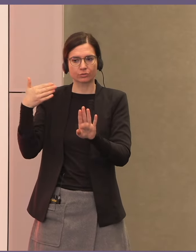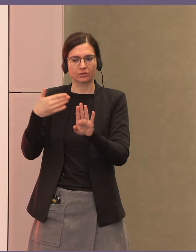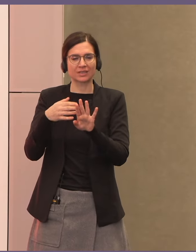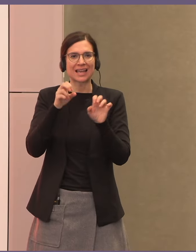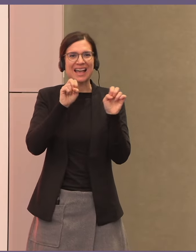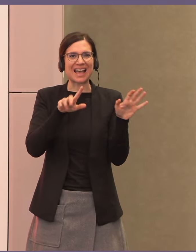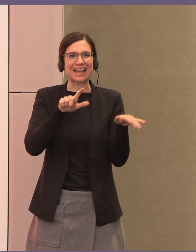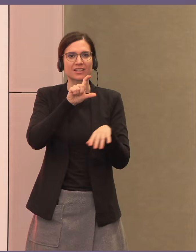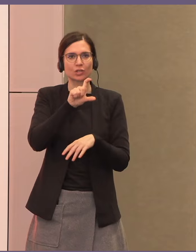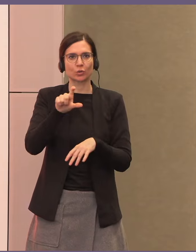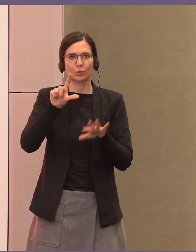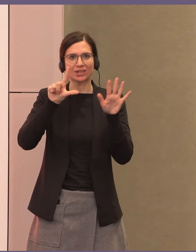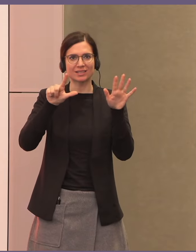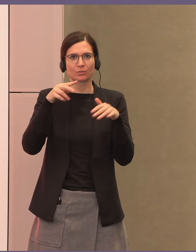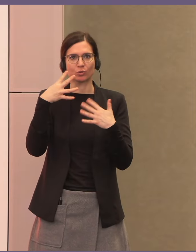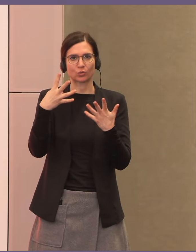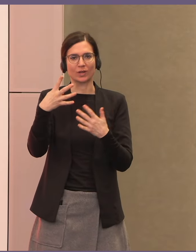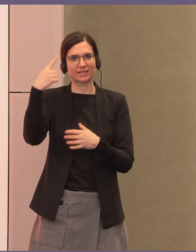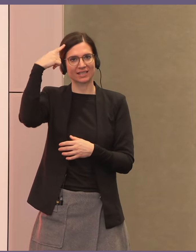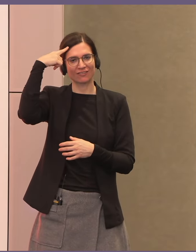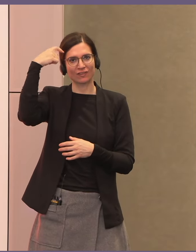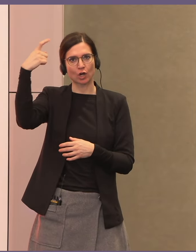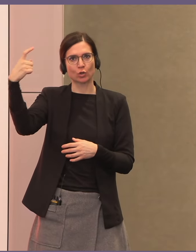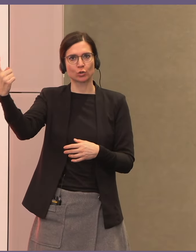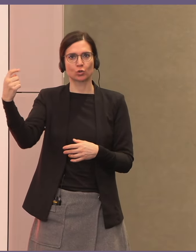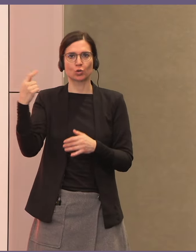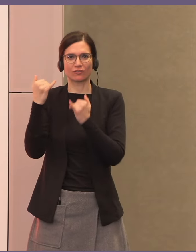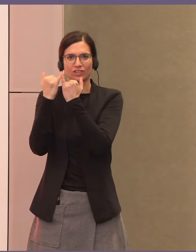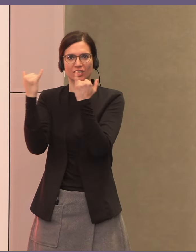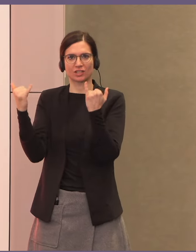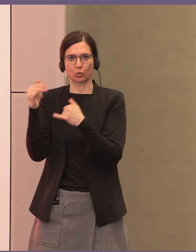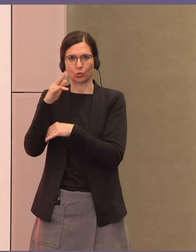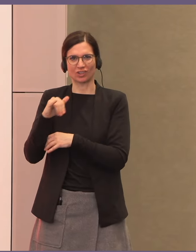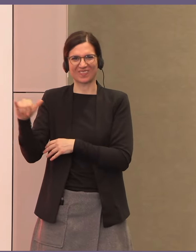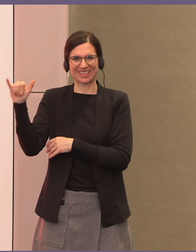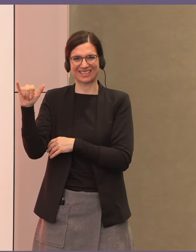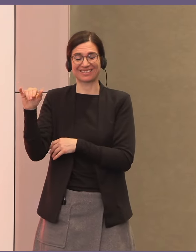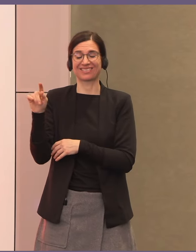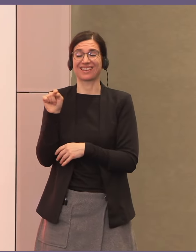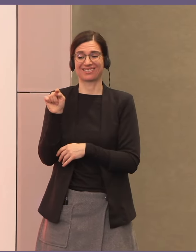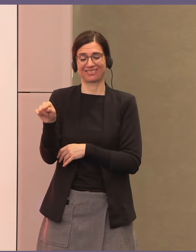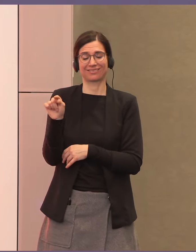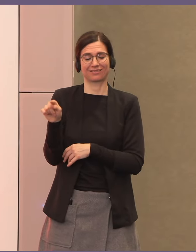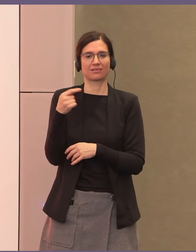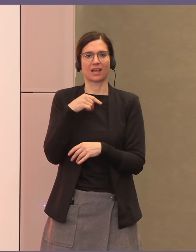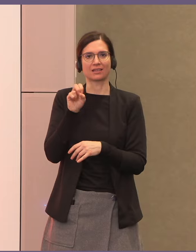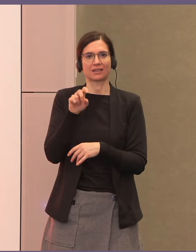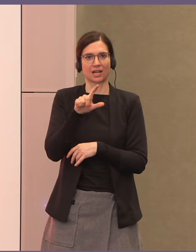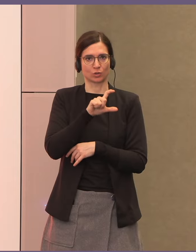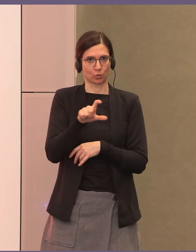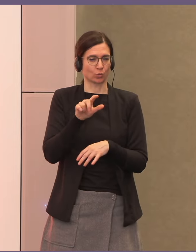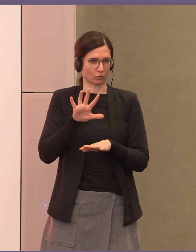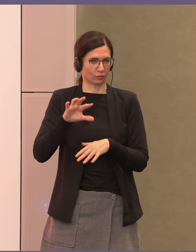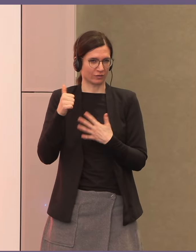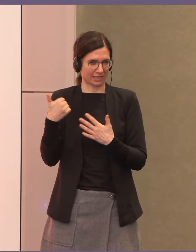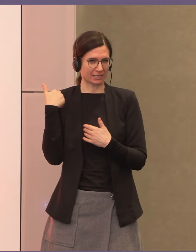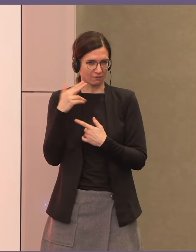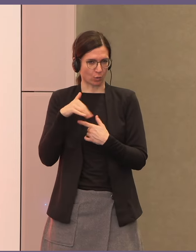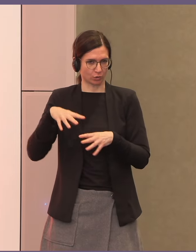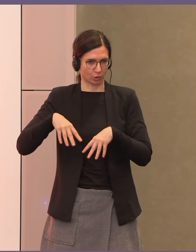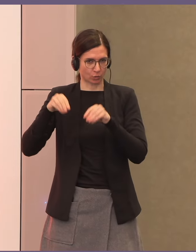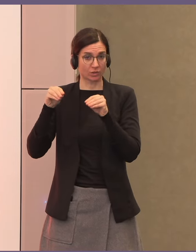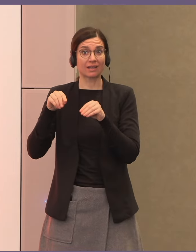1897 die Philosophische Fakultät als erste Teileinheit der Universität Wien, die 1365 gegründet wurde,